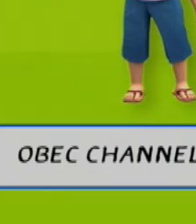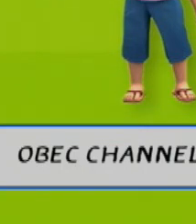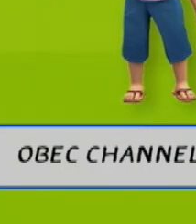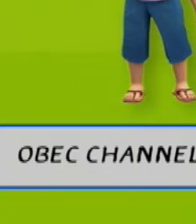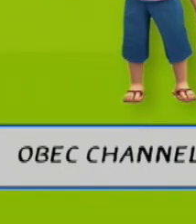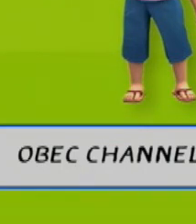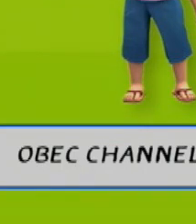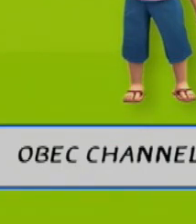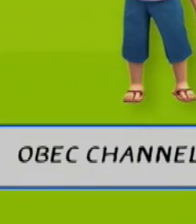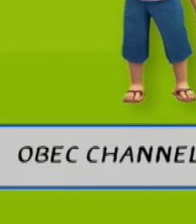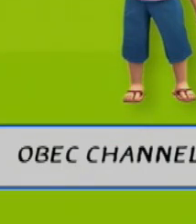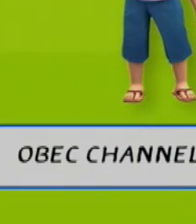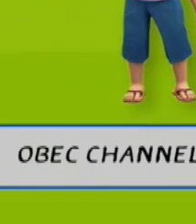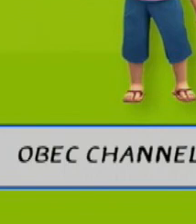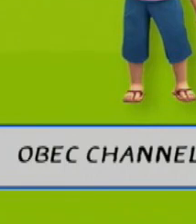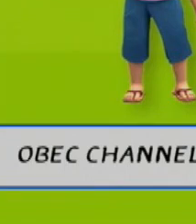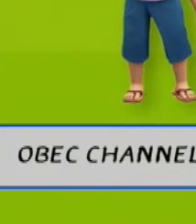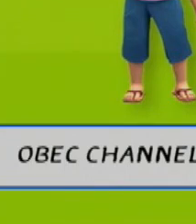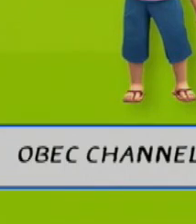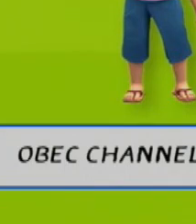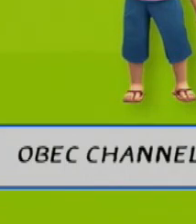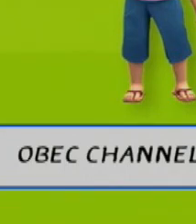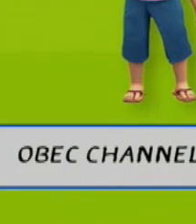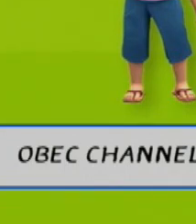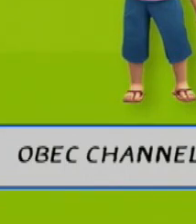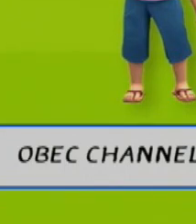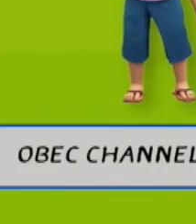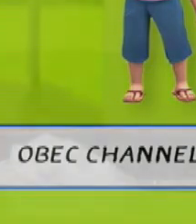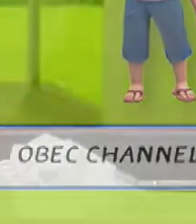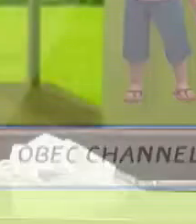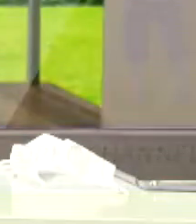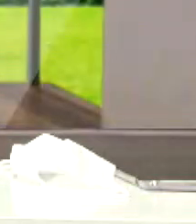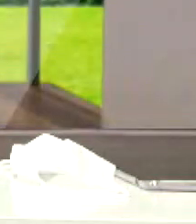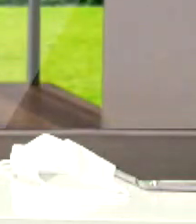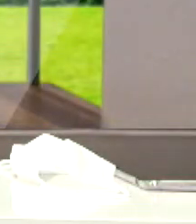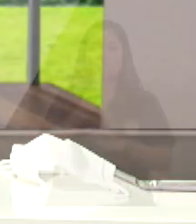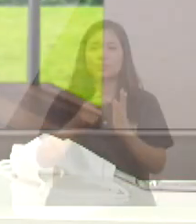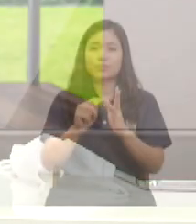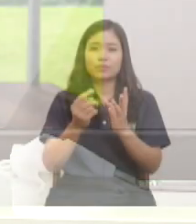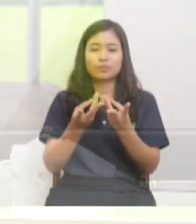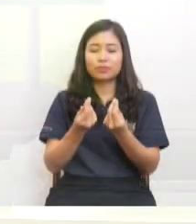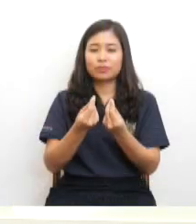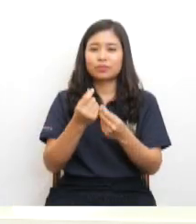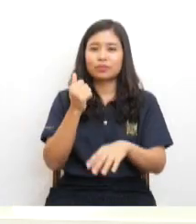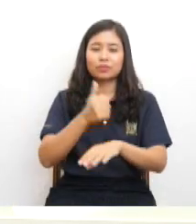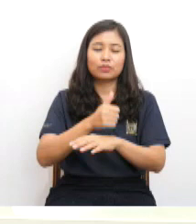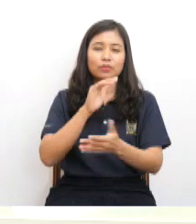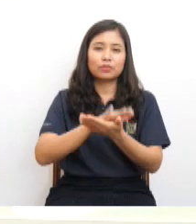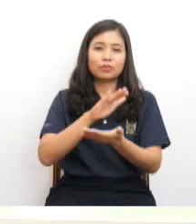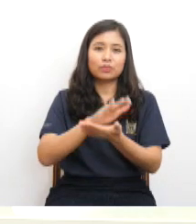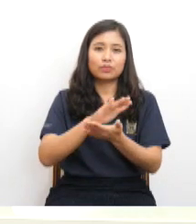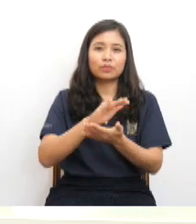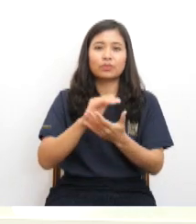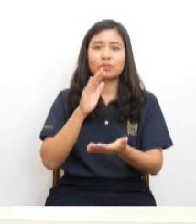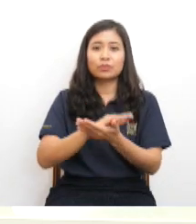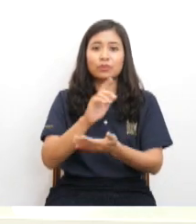อันนี้ก็ขอสื่อสารประชาสัมพันธ์กับท่านผู้บริหารโดยเฉพาะท่านผอ.เขตท่านผอ.โรงเรียนถ้าหากโรง